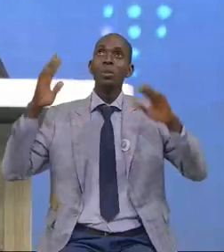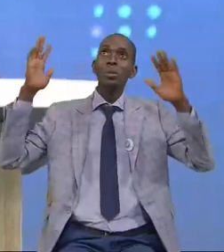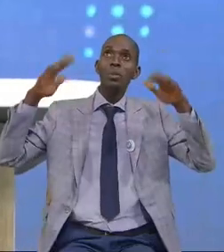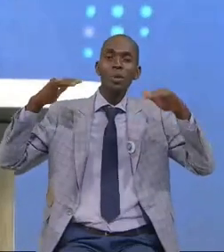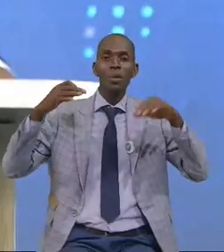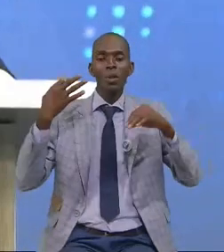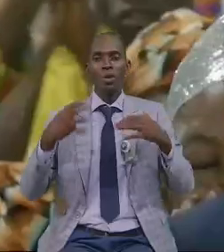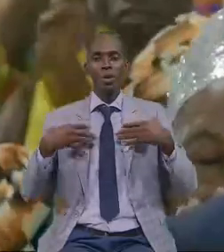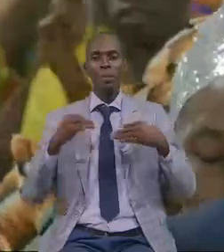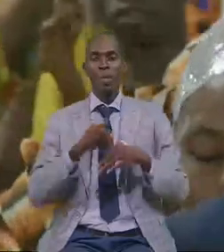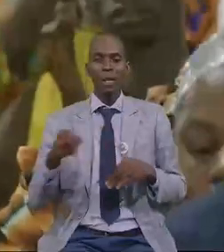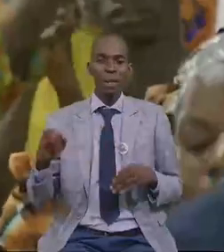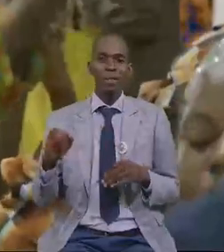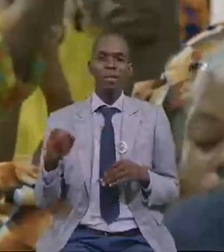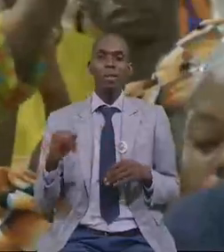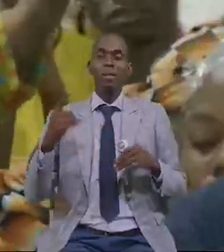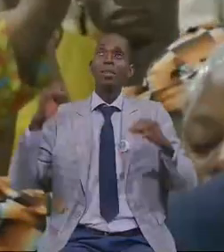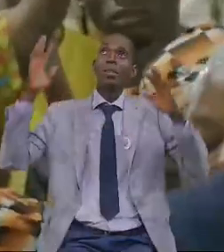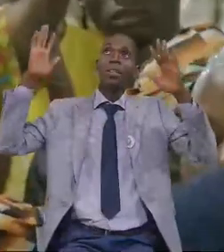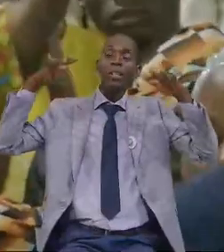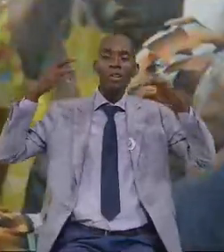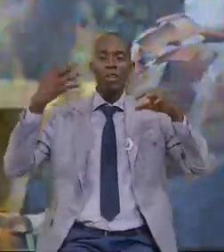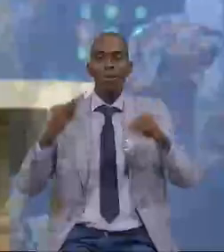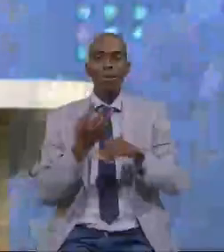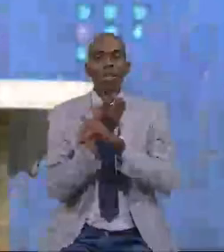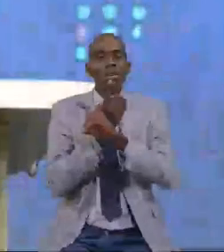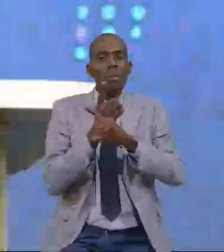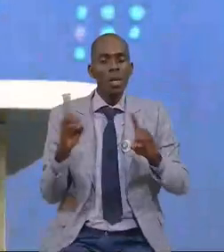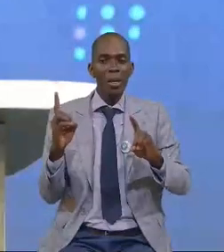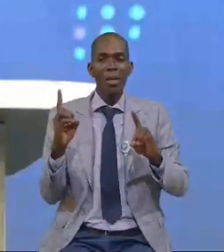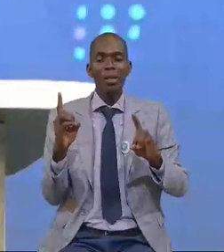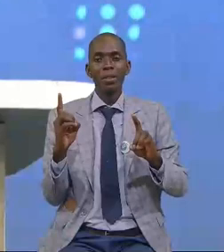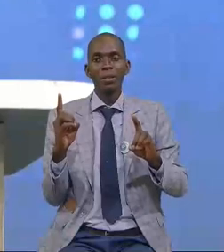la pluie de guérison, la pluie de délivrance.